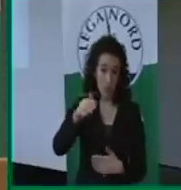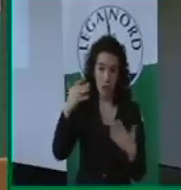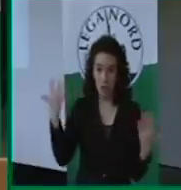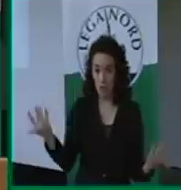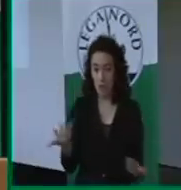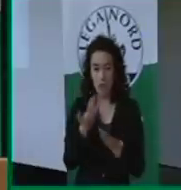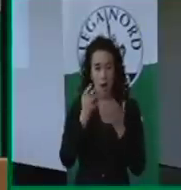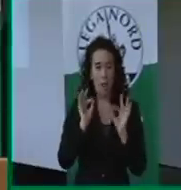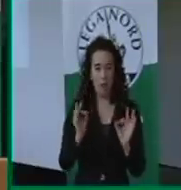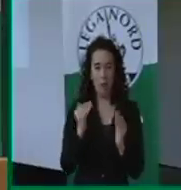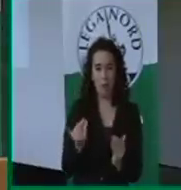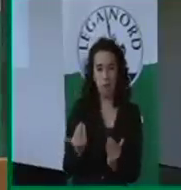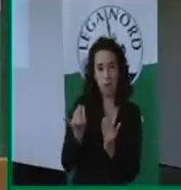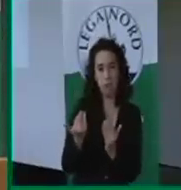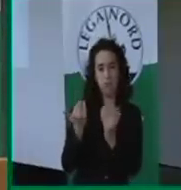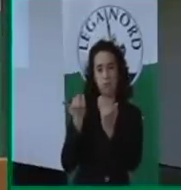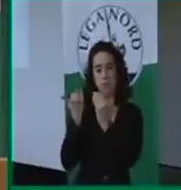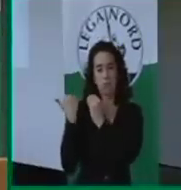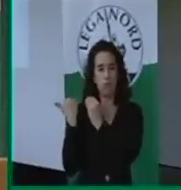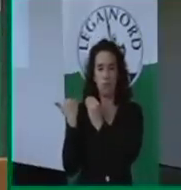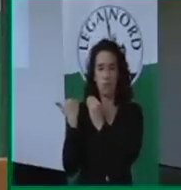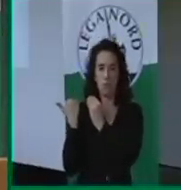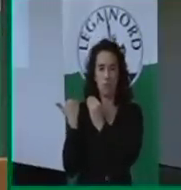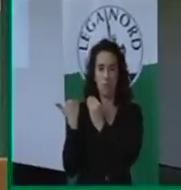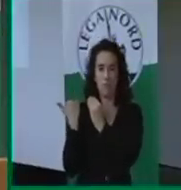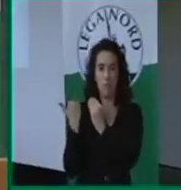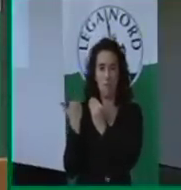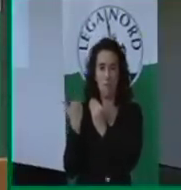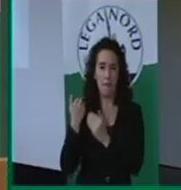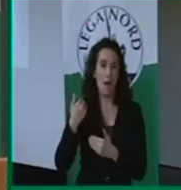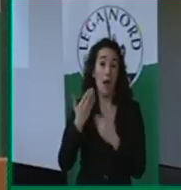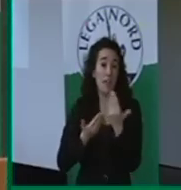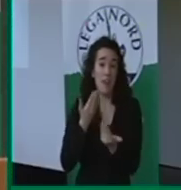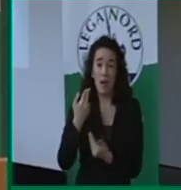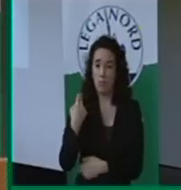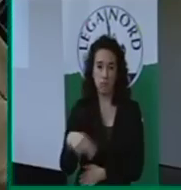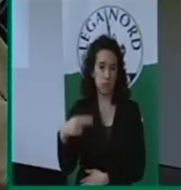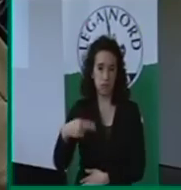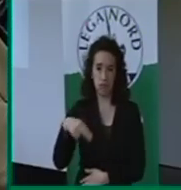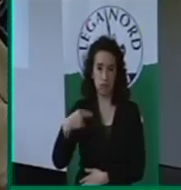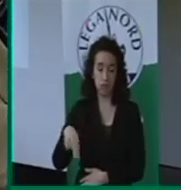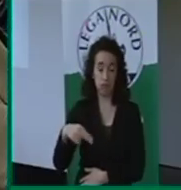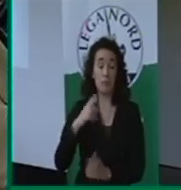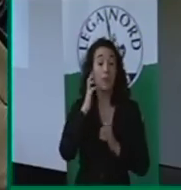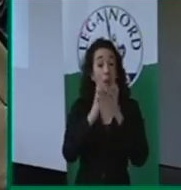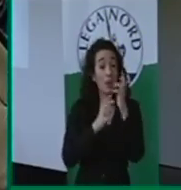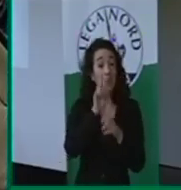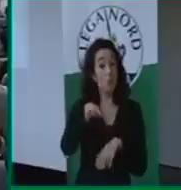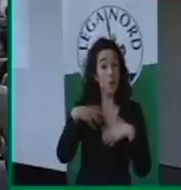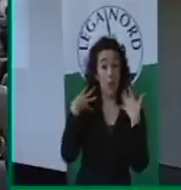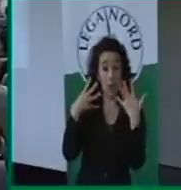d dei Fardelli che piccole aziende fanno fatica a sopportare per cui cosa succede che che oltre la crisi che abbiamo avuto del